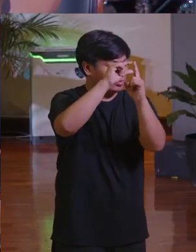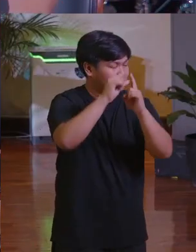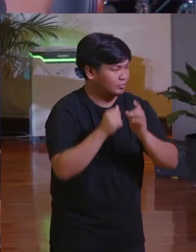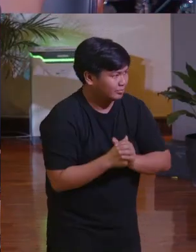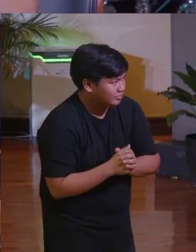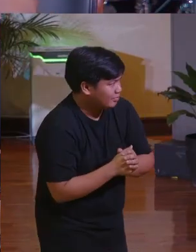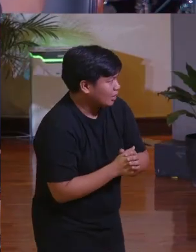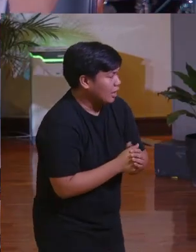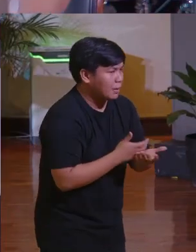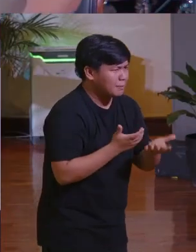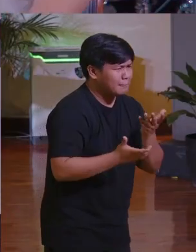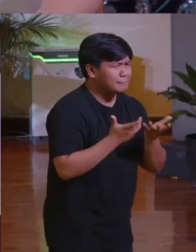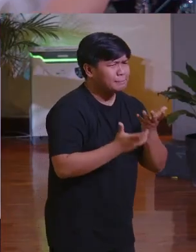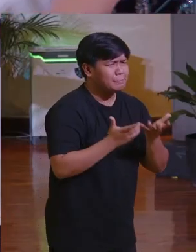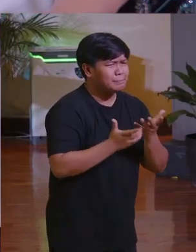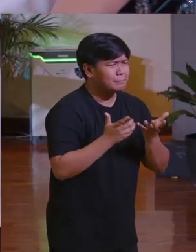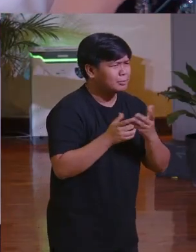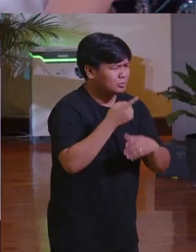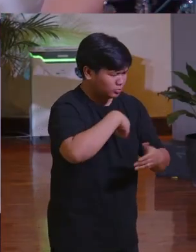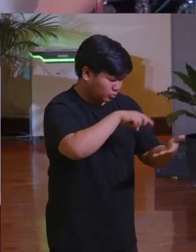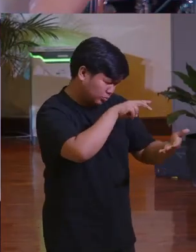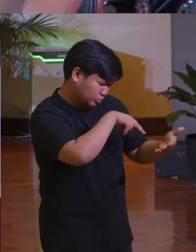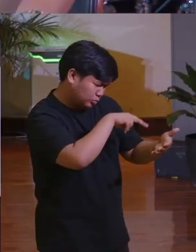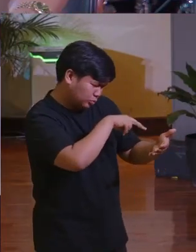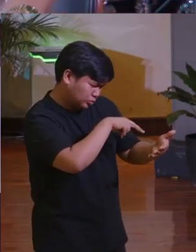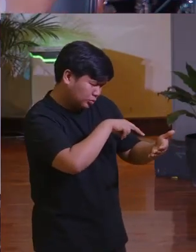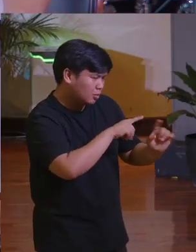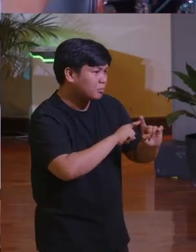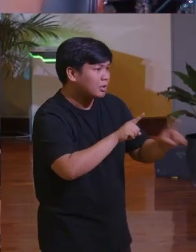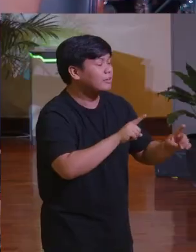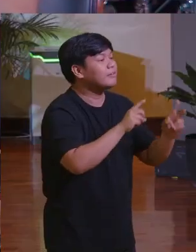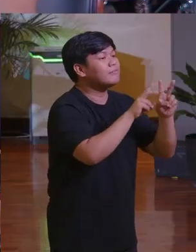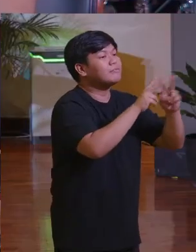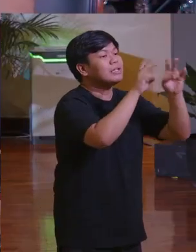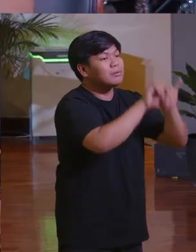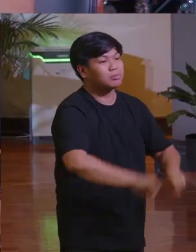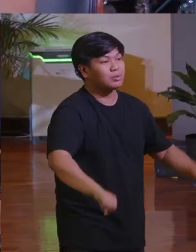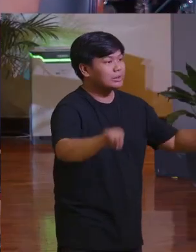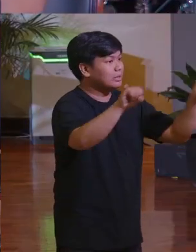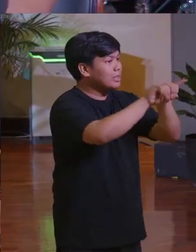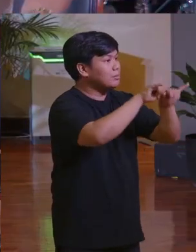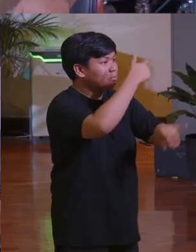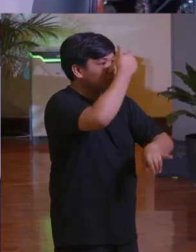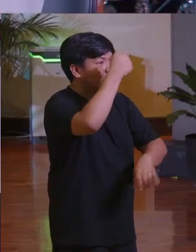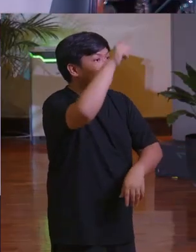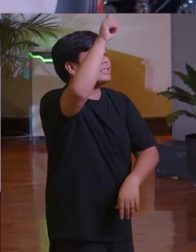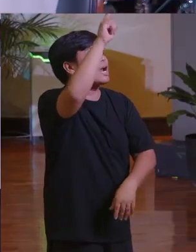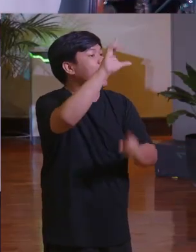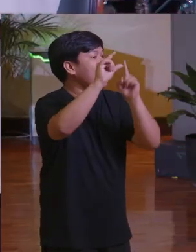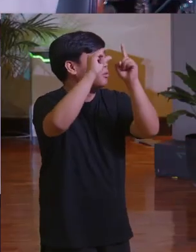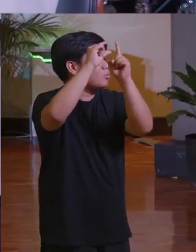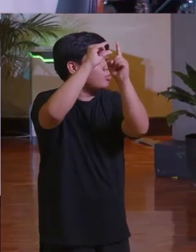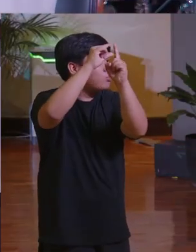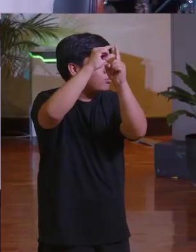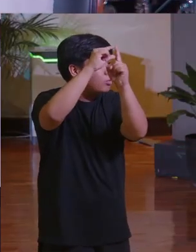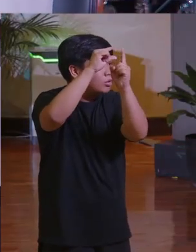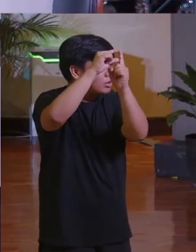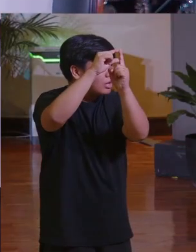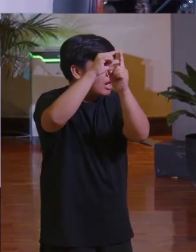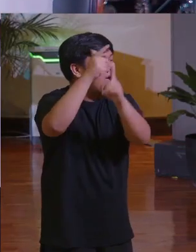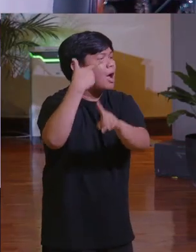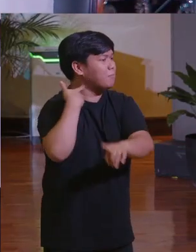minsan dinadaanan lang natin, pero yun po ang kapangyarihan ng pagbibigay